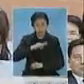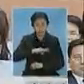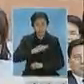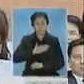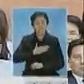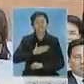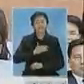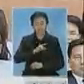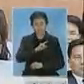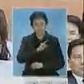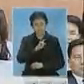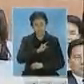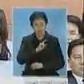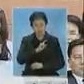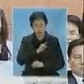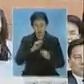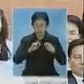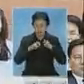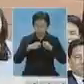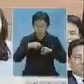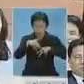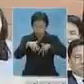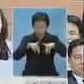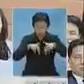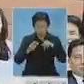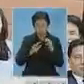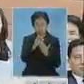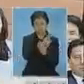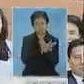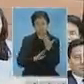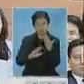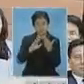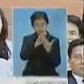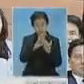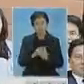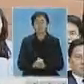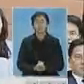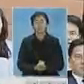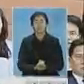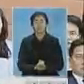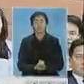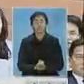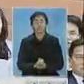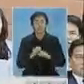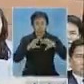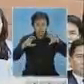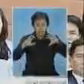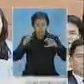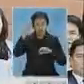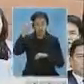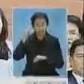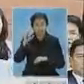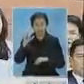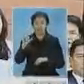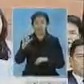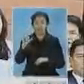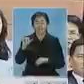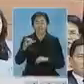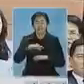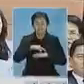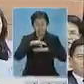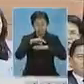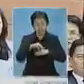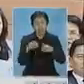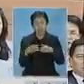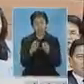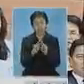ผิดชอบต่อสถานการณ์ของคนทั้งประเทศรัฐบาลนางสาวยิ่งลักษณ์ชินวัตรก็แต่งตั้งคณะ